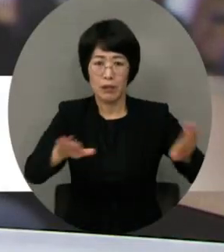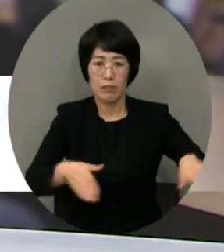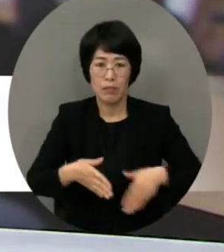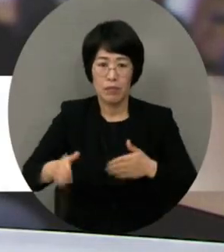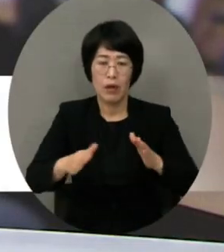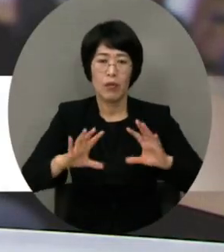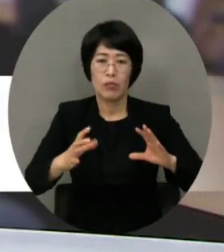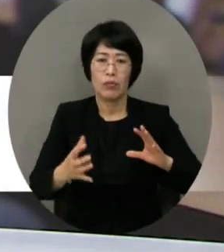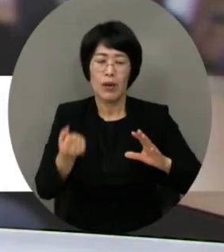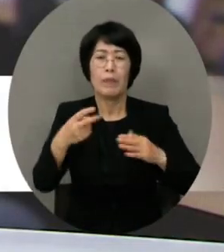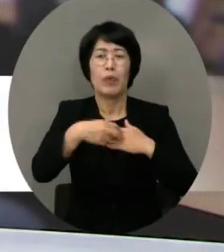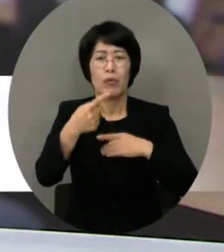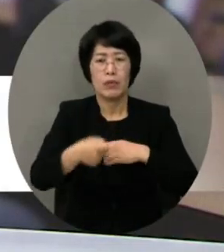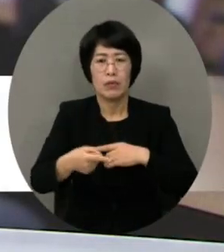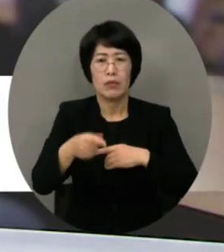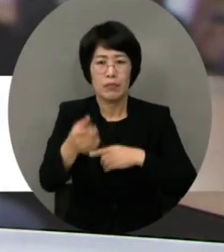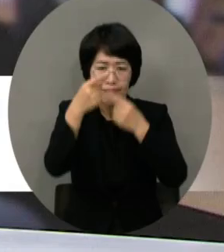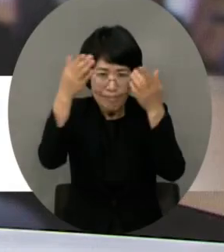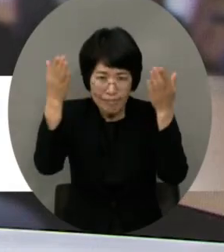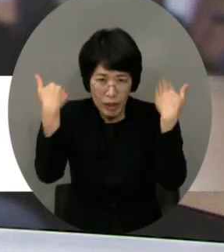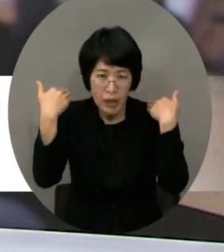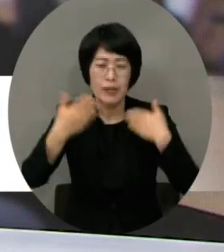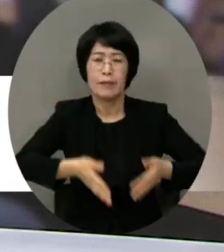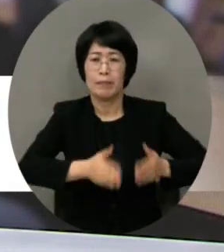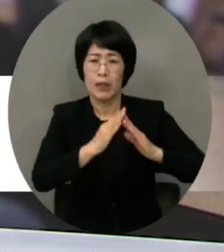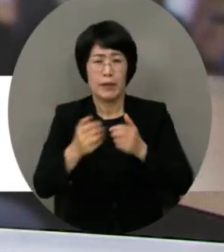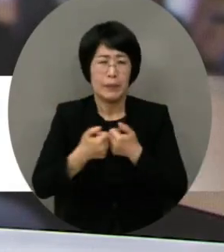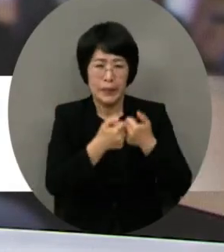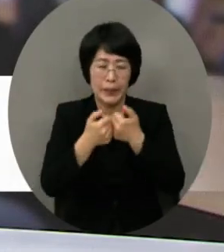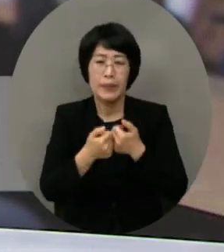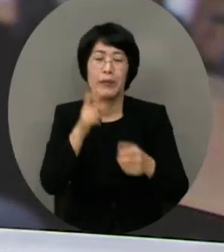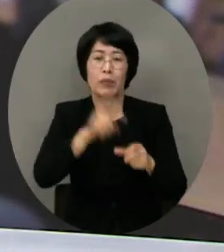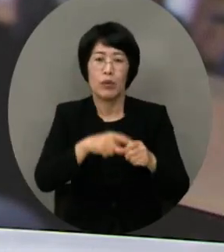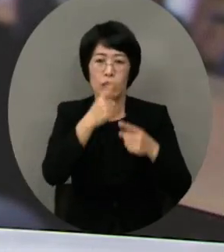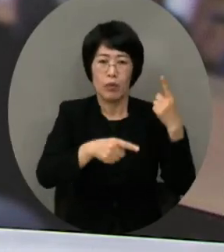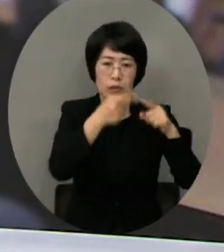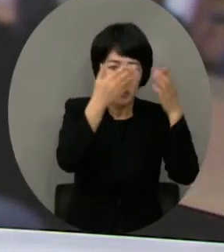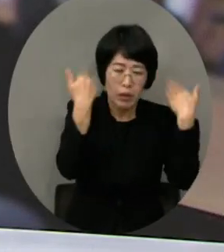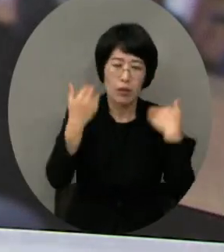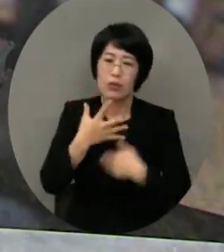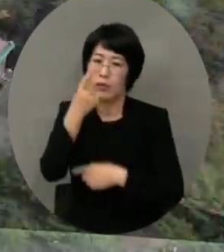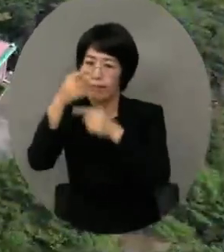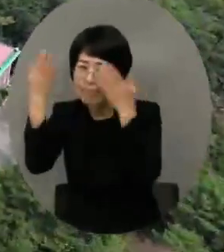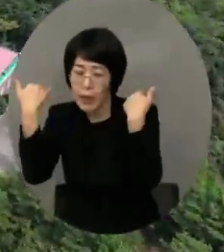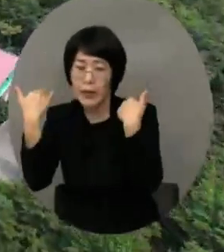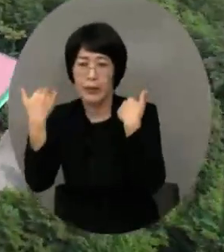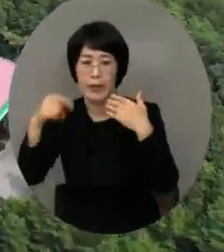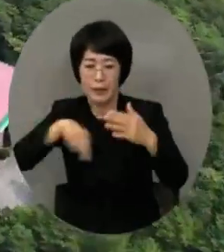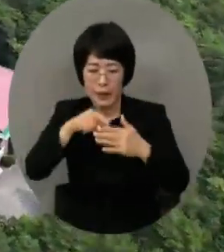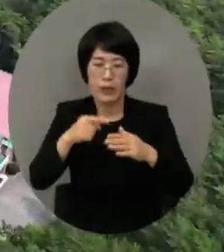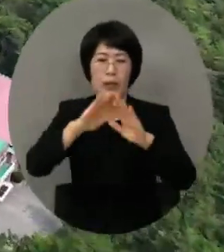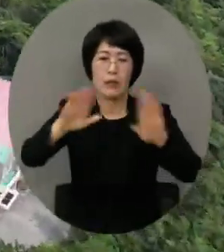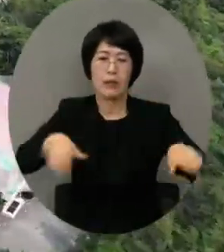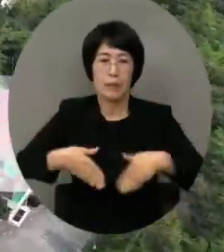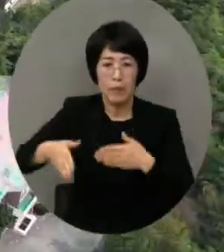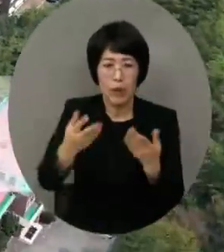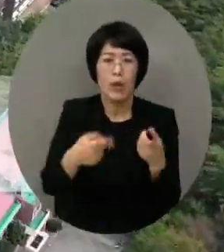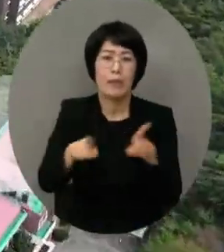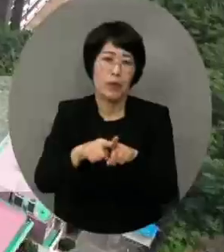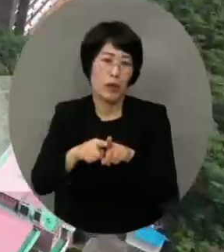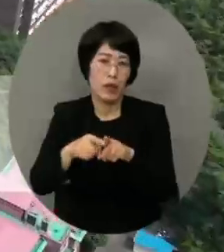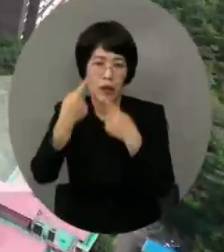전라남도가 국립의대 설립 방안을 심도 있게 논의하기 위해 목포대와 순천대에 전남도와 대학 구성원이